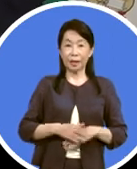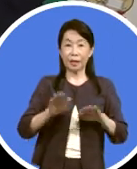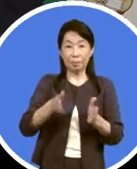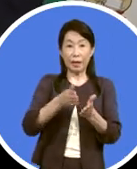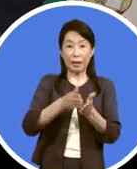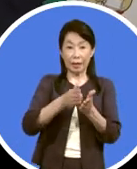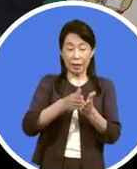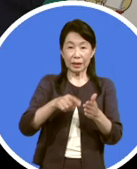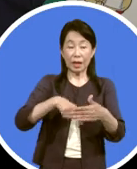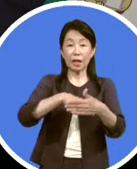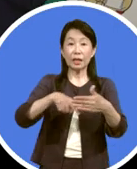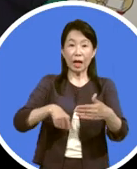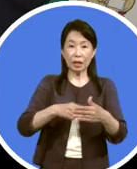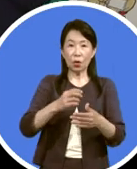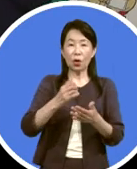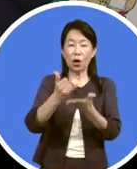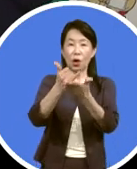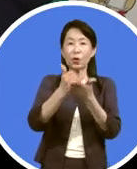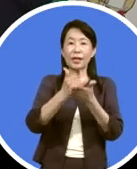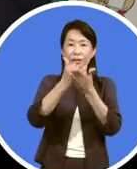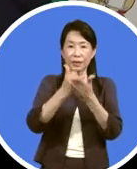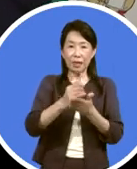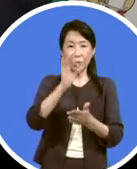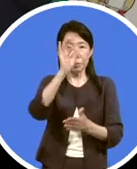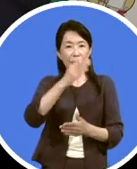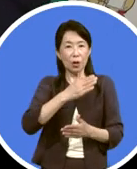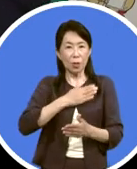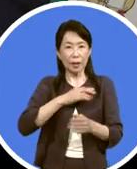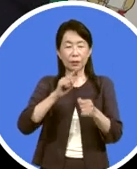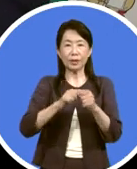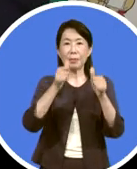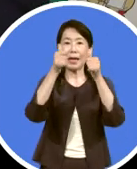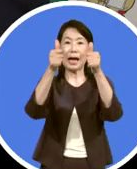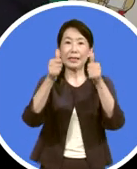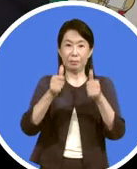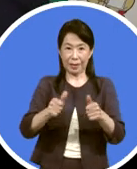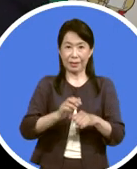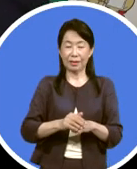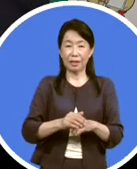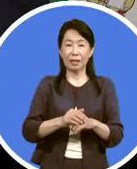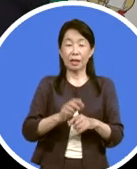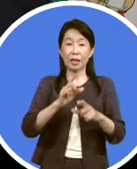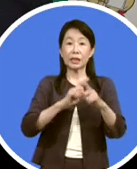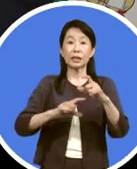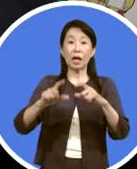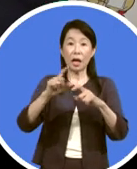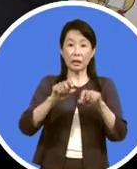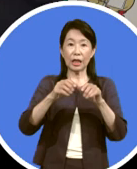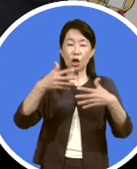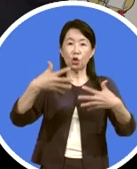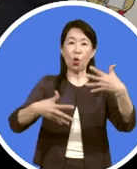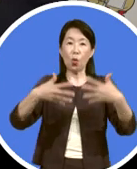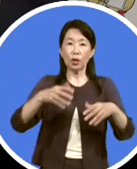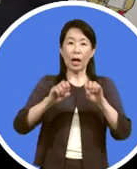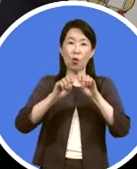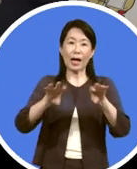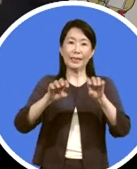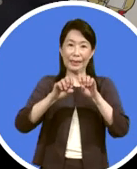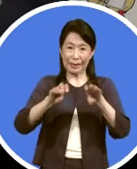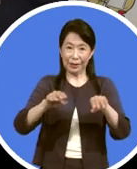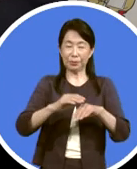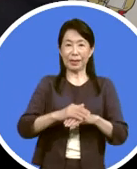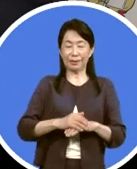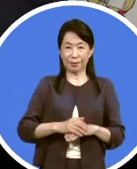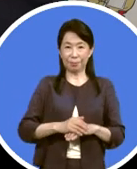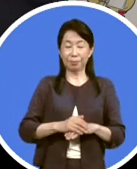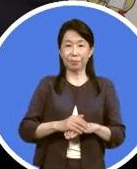観光客にも分かるように掲示をしていくそれから合わせてですね15秒動画というのを配信させていただこうと思って